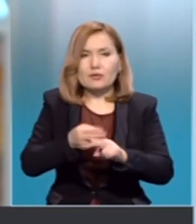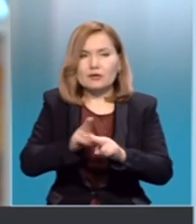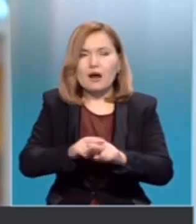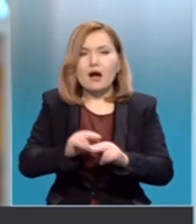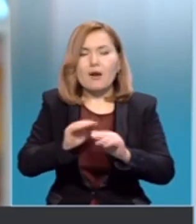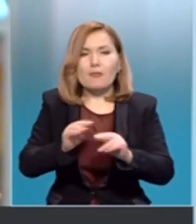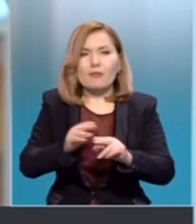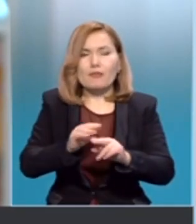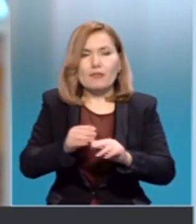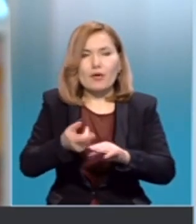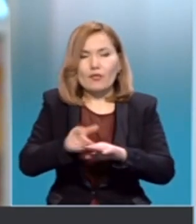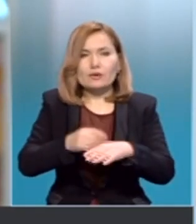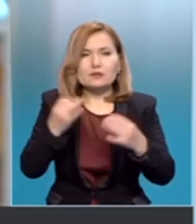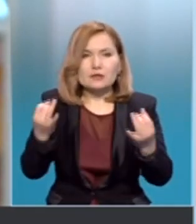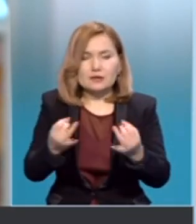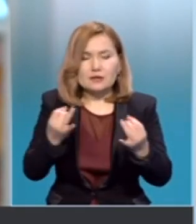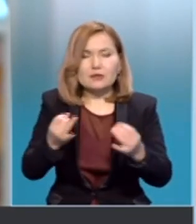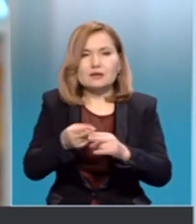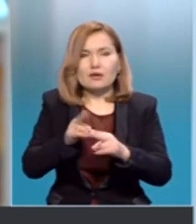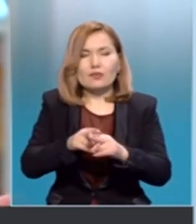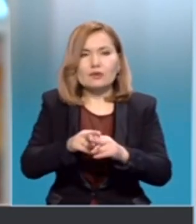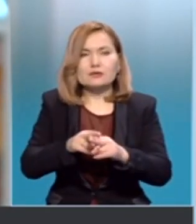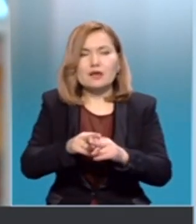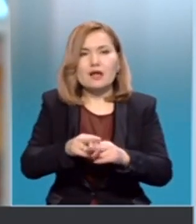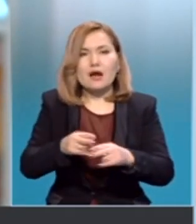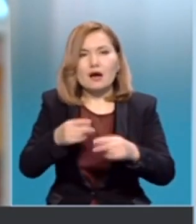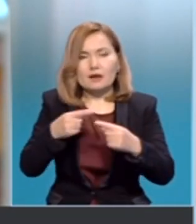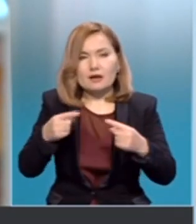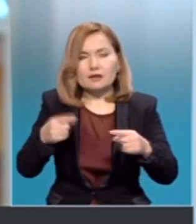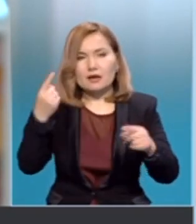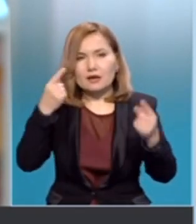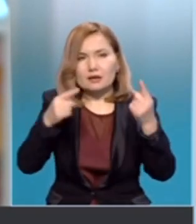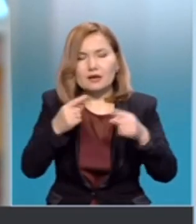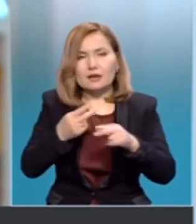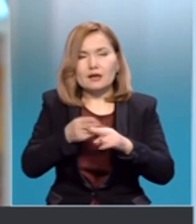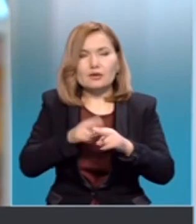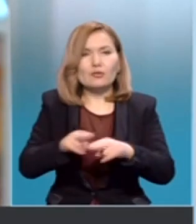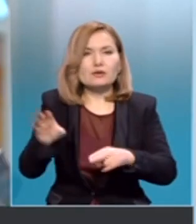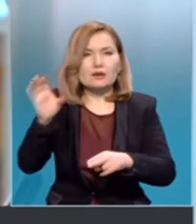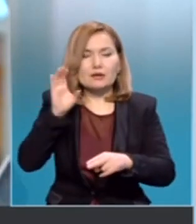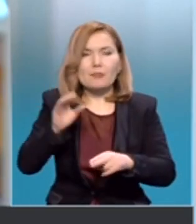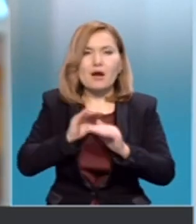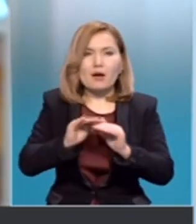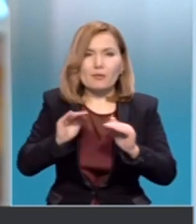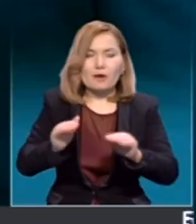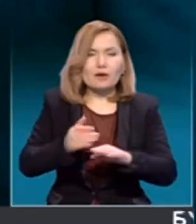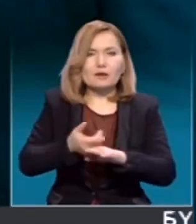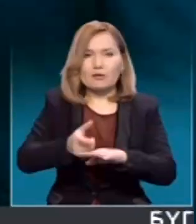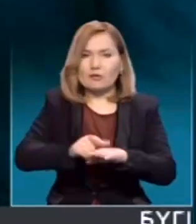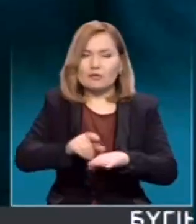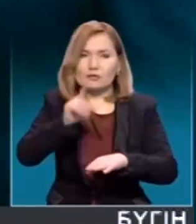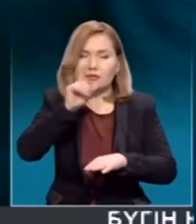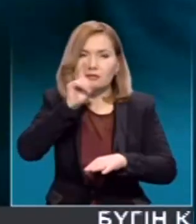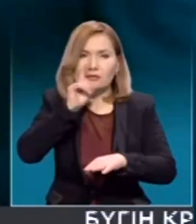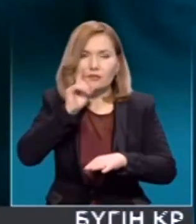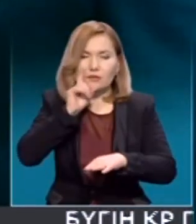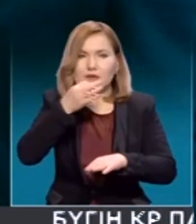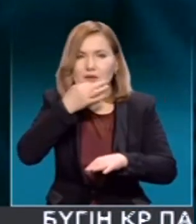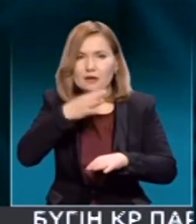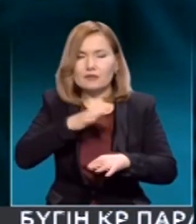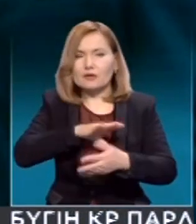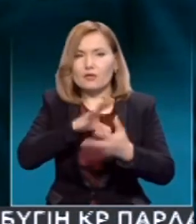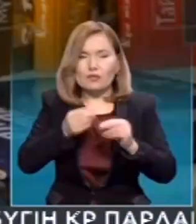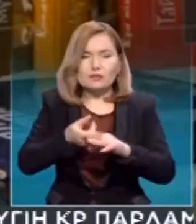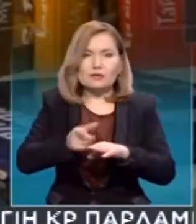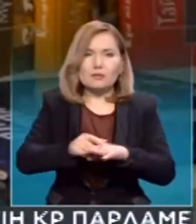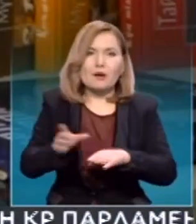Сосын онан бала қызығып, әбден қызық кезіне келгеннен кейін сосын ол өзі алады кітапты. Кәсіпкерлер жақсы кітап